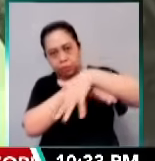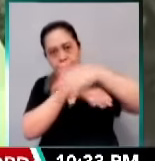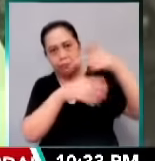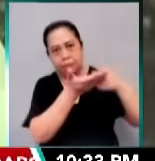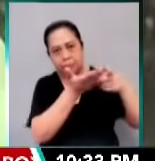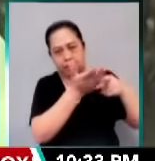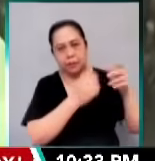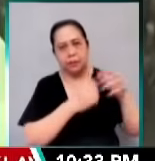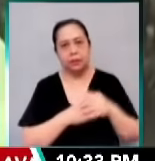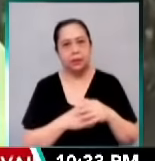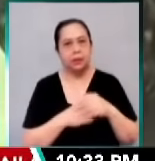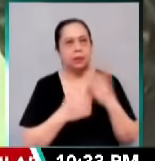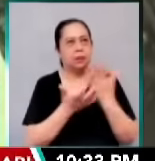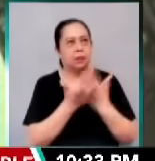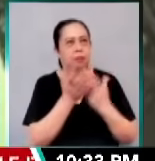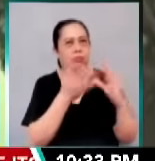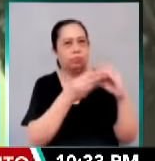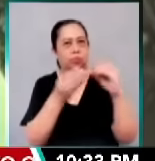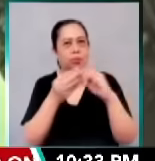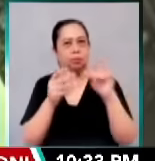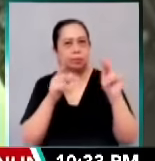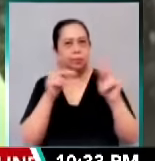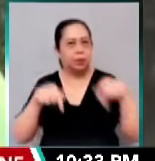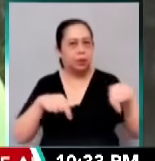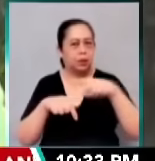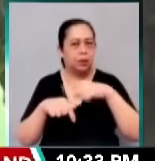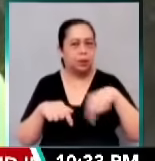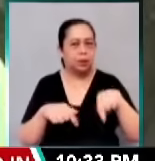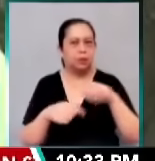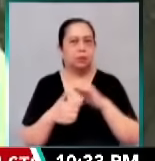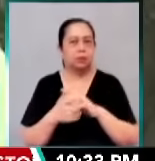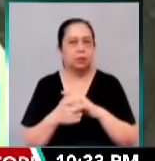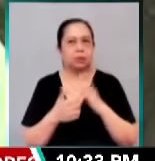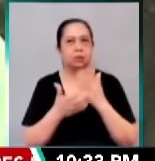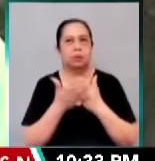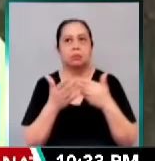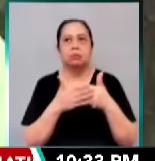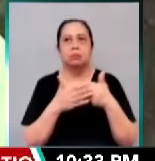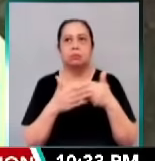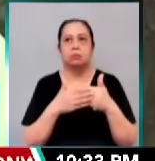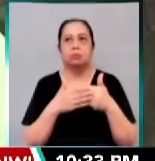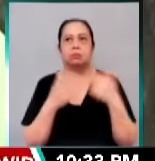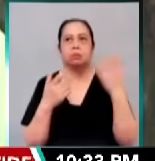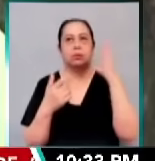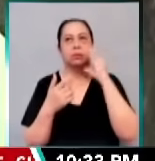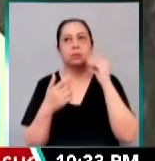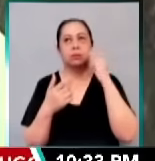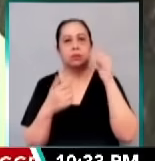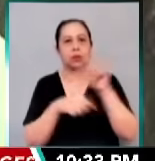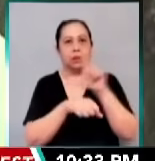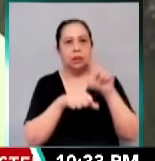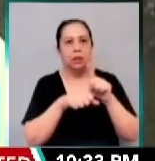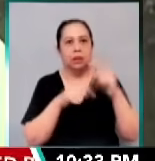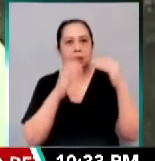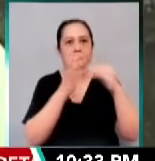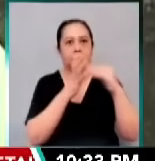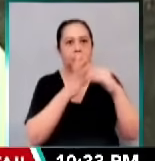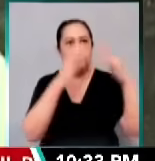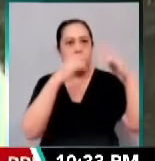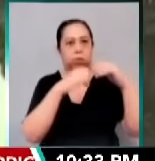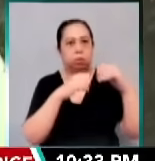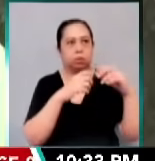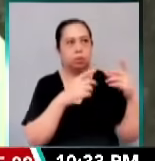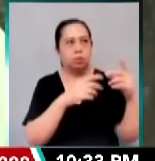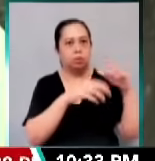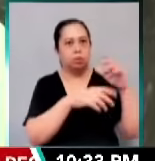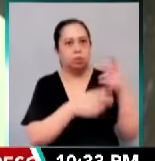mga residente dire. Kaduhan ako noon eh, mga kusag ko noon eh, pinakadakusag, katong niagi ko noon to, mga pila na sa katukatuig, dako sa ko to,